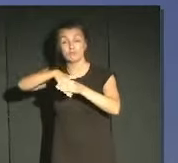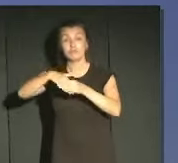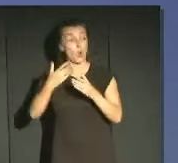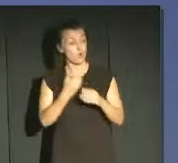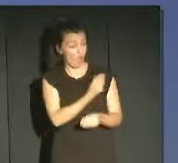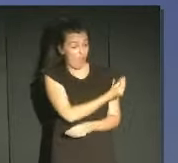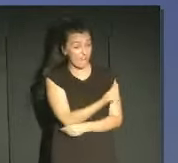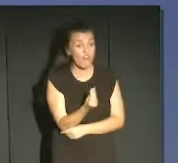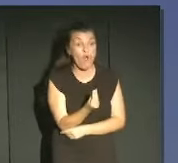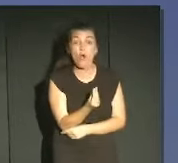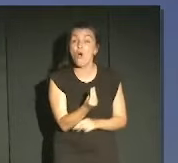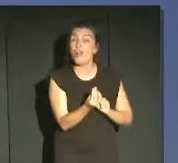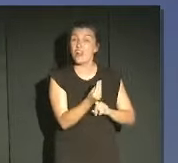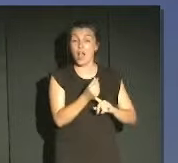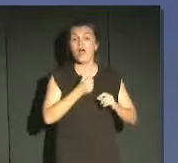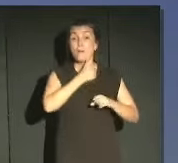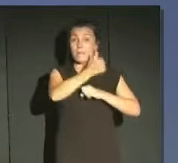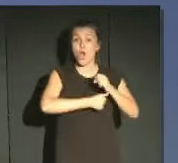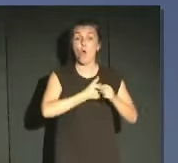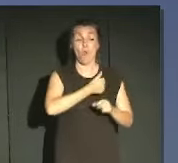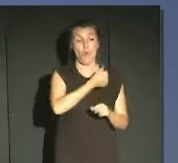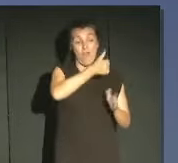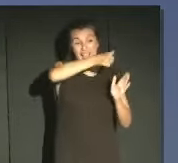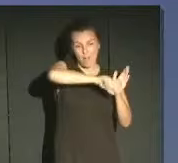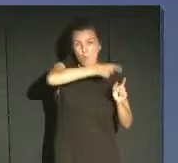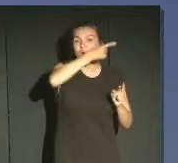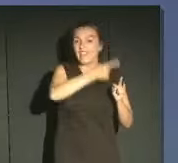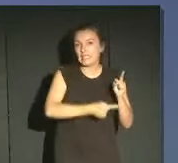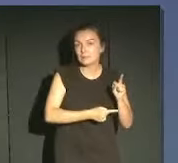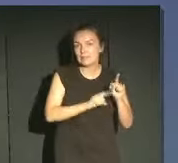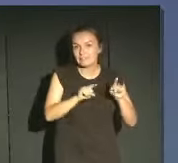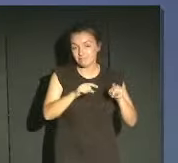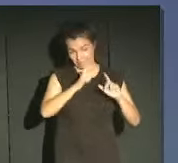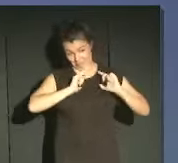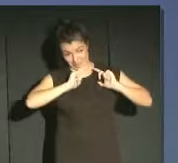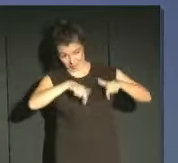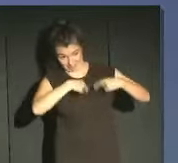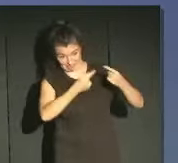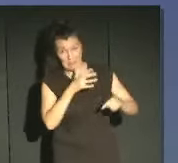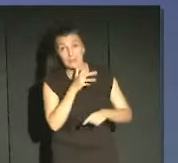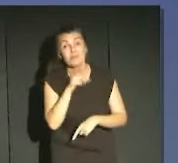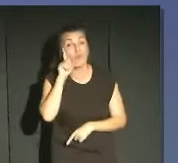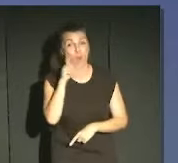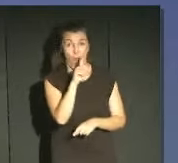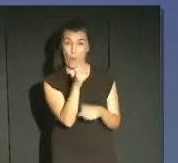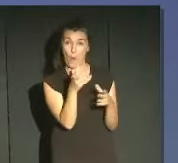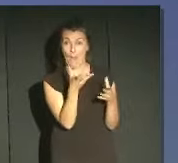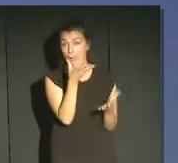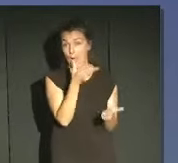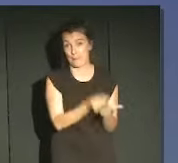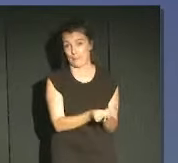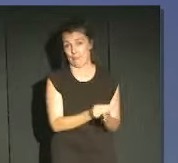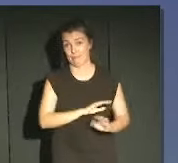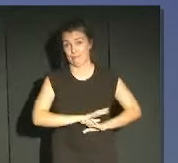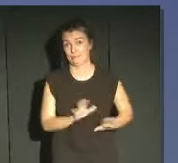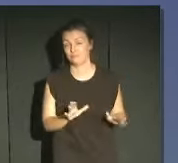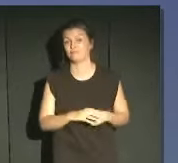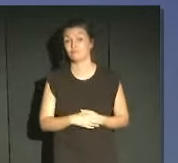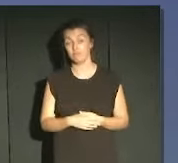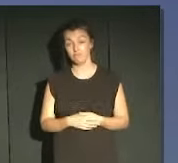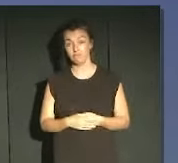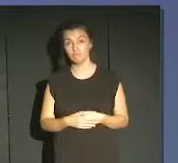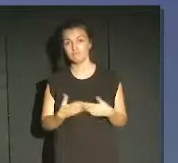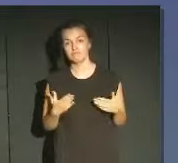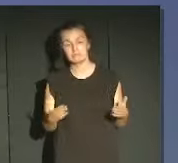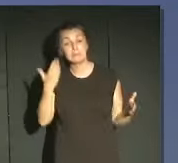un mois et demi de cours par an parce qu'il n'y a pas d'eau à d'eau à l'école ça c'est un exemple si nous arrivons à faire en